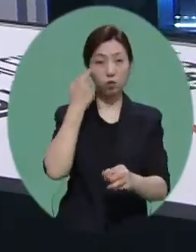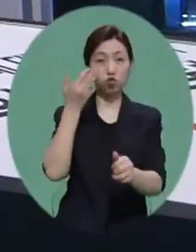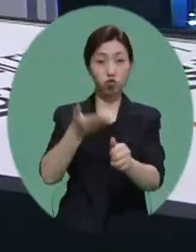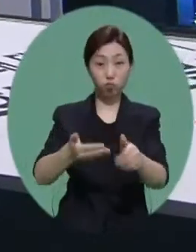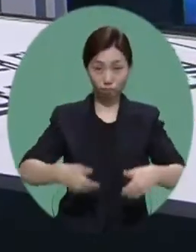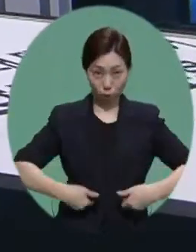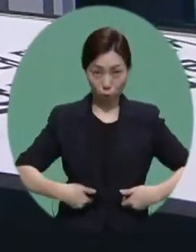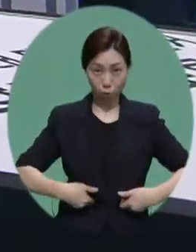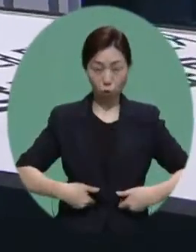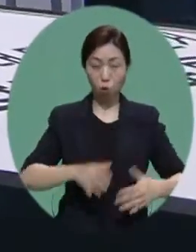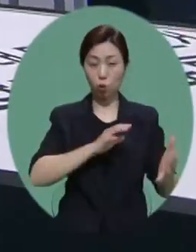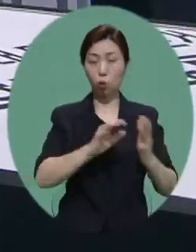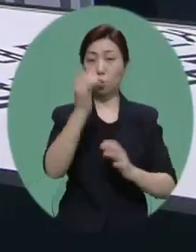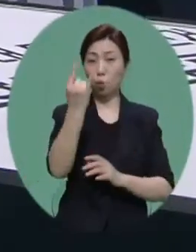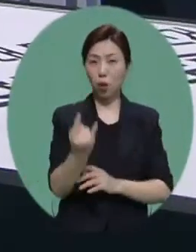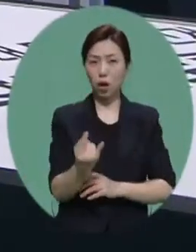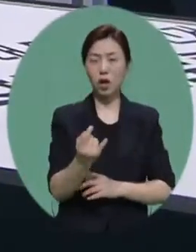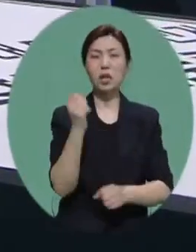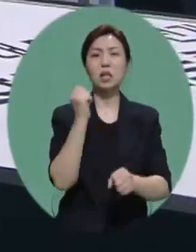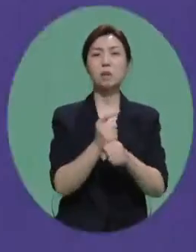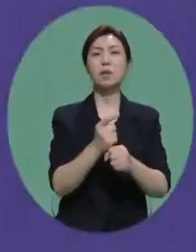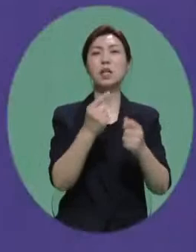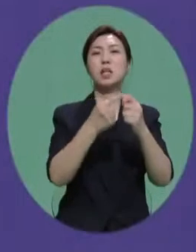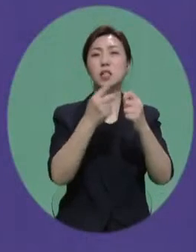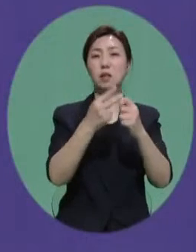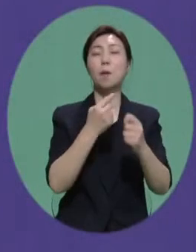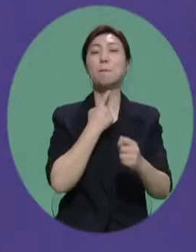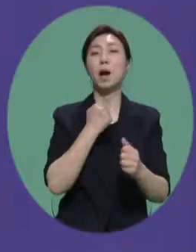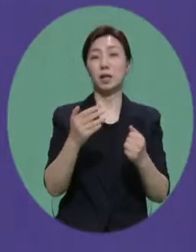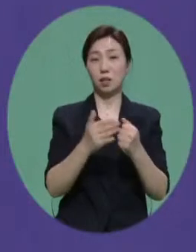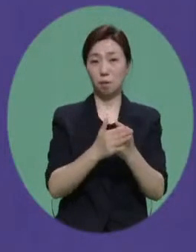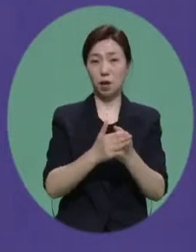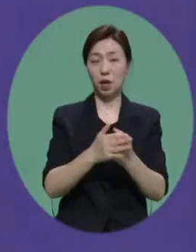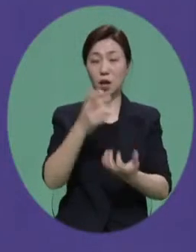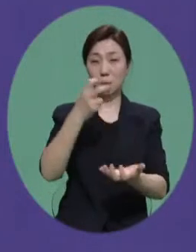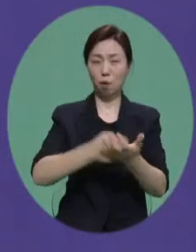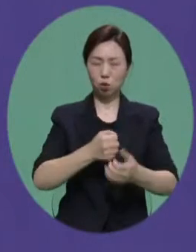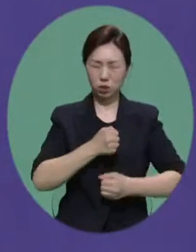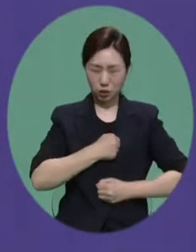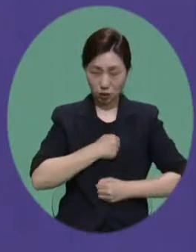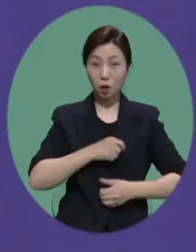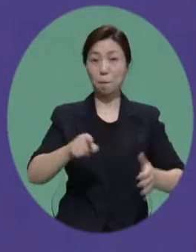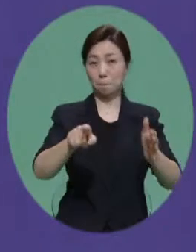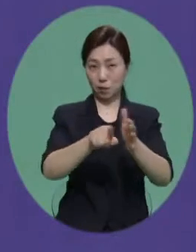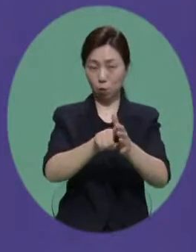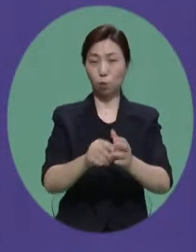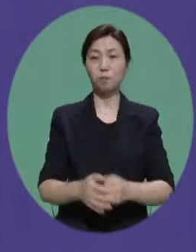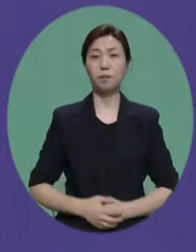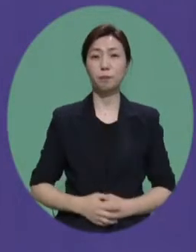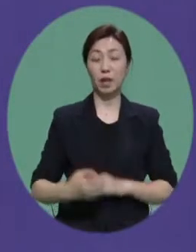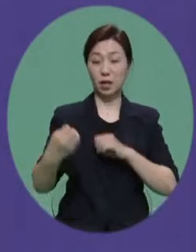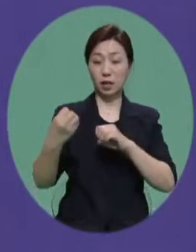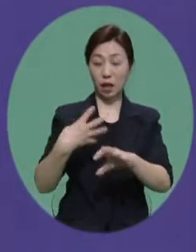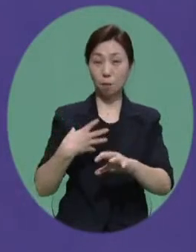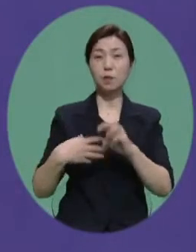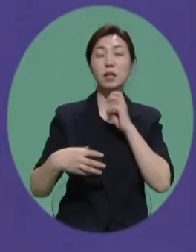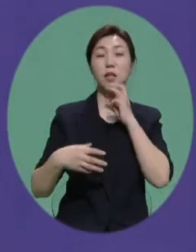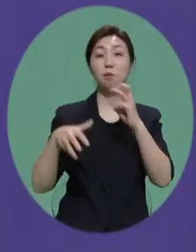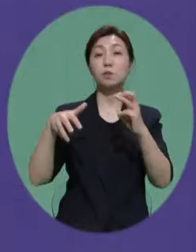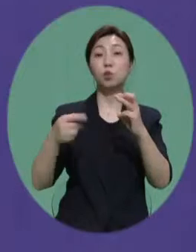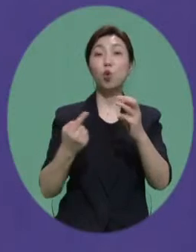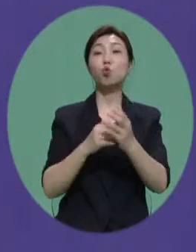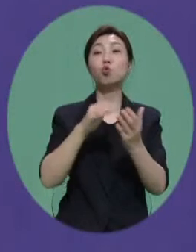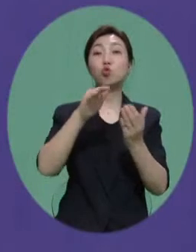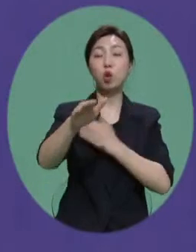토론 해보셨습니까 이거 부분들에 대해서는 잘 남아 지켜주실 걸로 기대하고 있고요 답변 시간 30초 가 뒤 난 지난 뒤에는